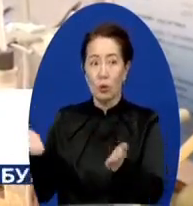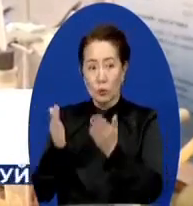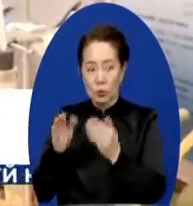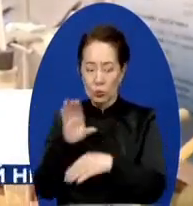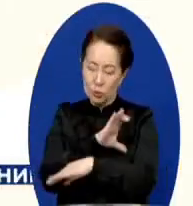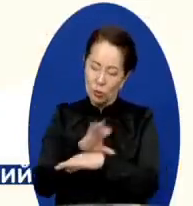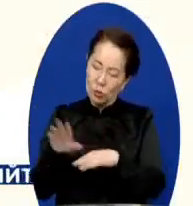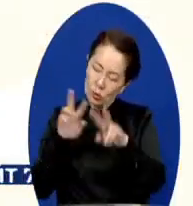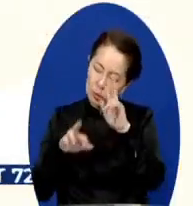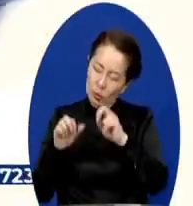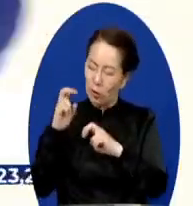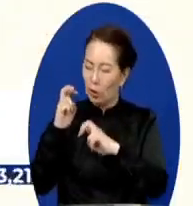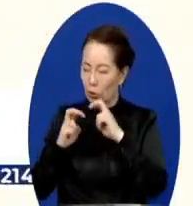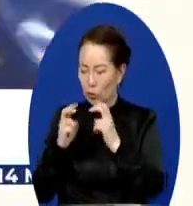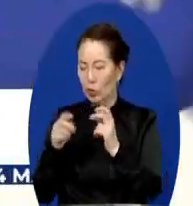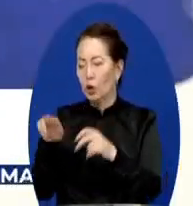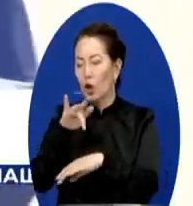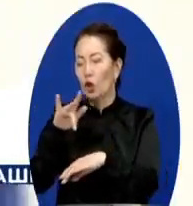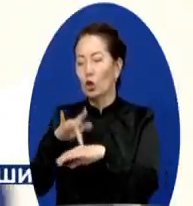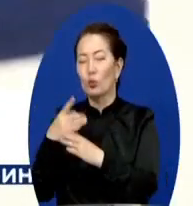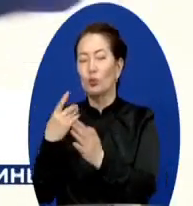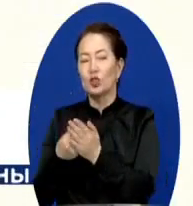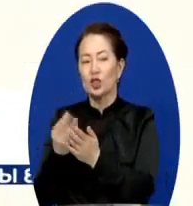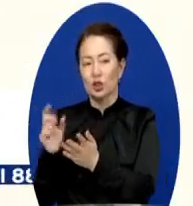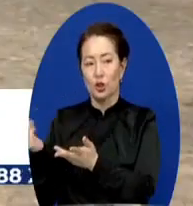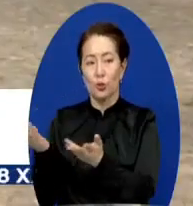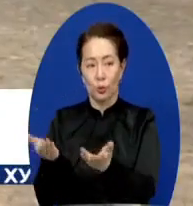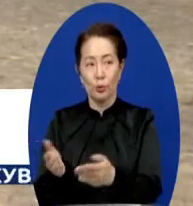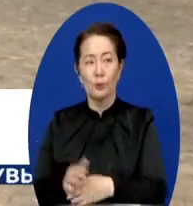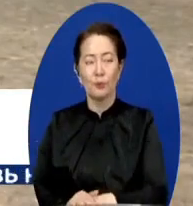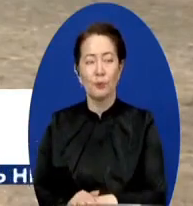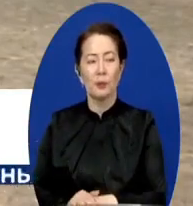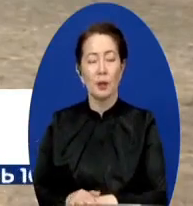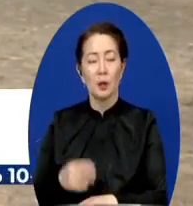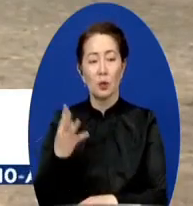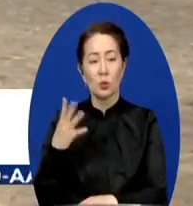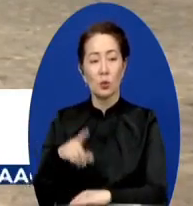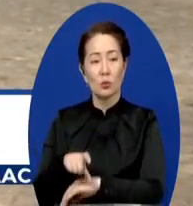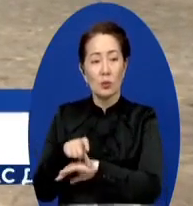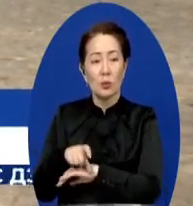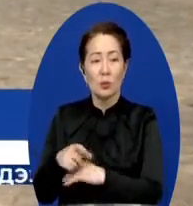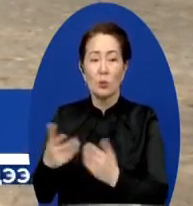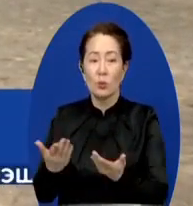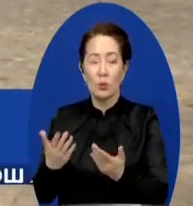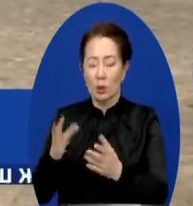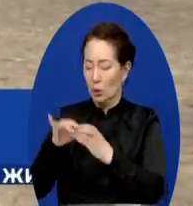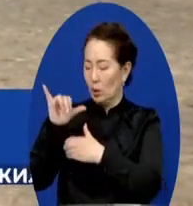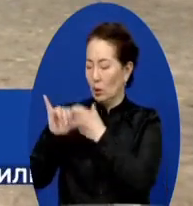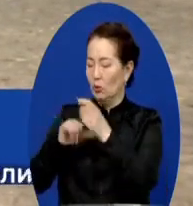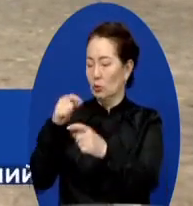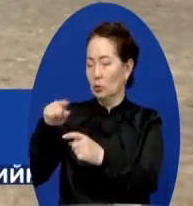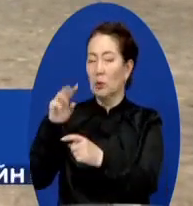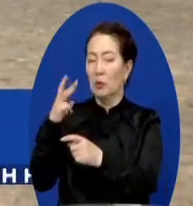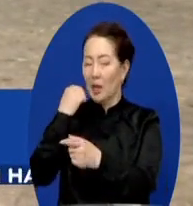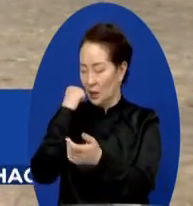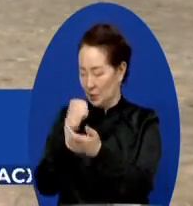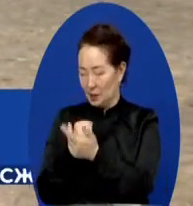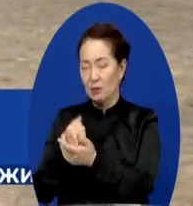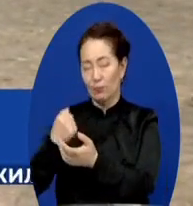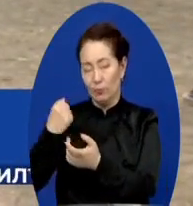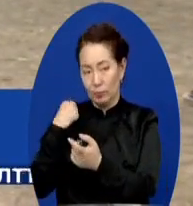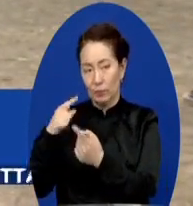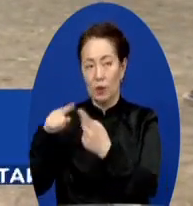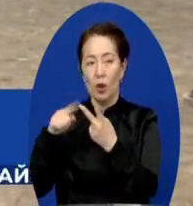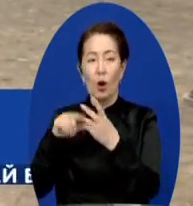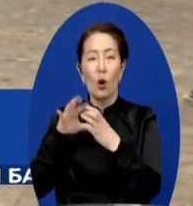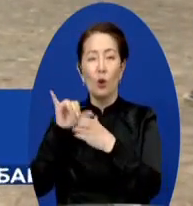сургалт судалгаа үйлдвэрлэлийн цогцлбрийн анхны жишг болох юм байна. Үндсэн дөрвөн мэрэгжил бол олон улсад магадлан итгэмжлэгдсэн. Олон